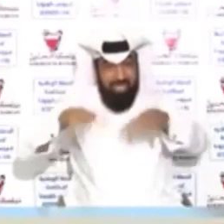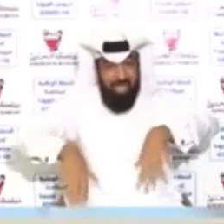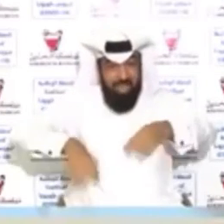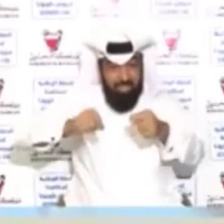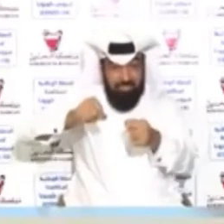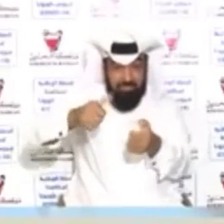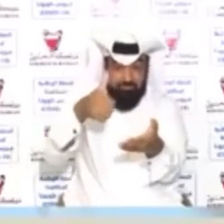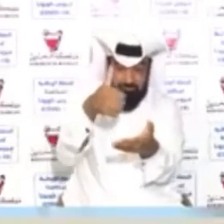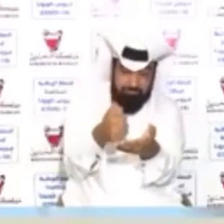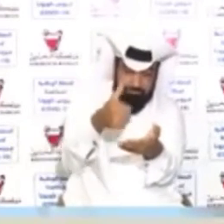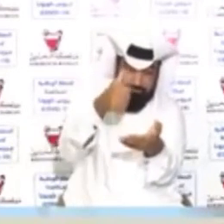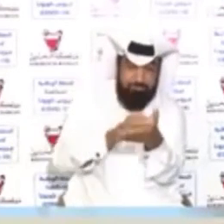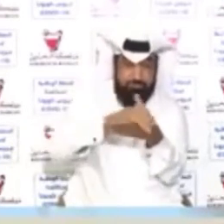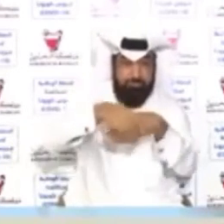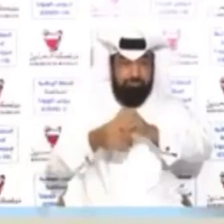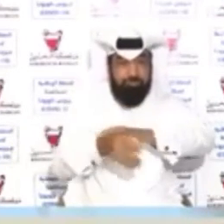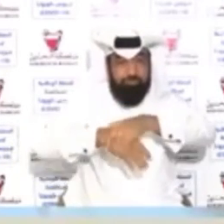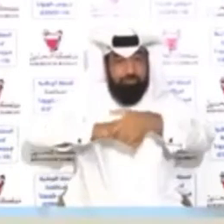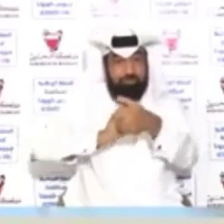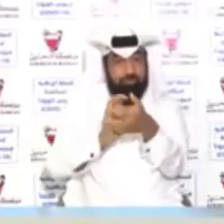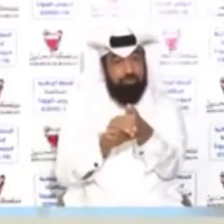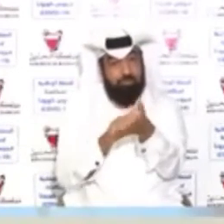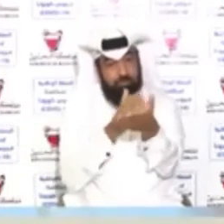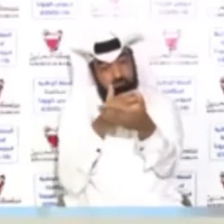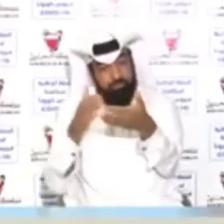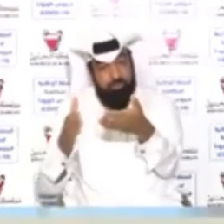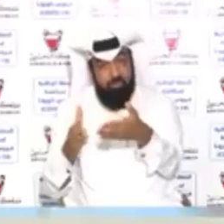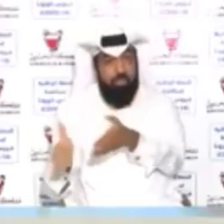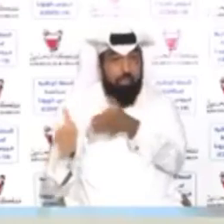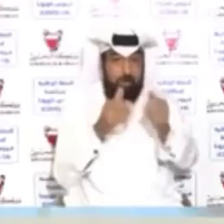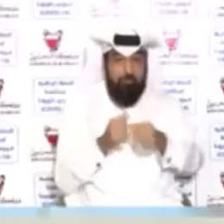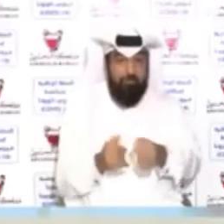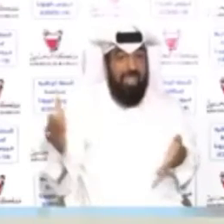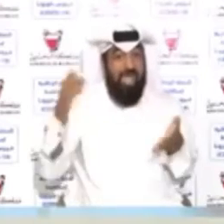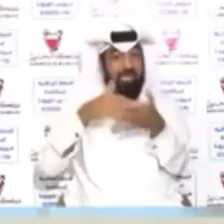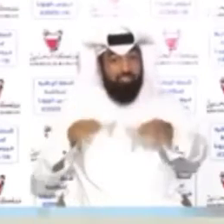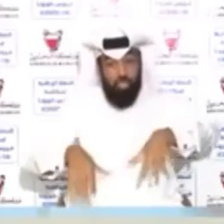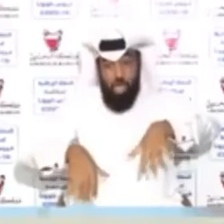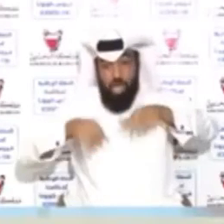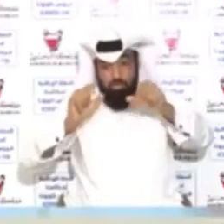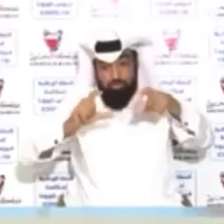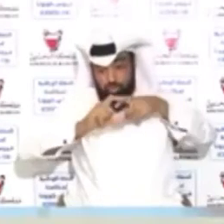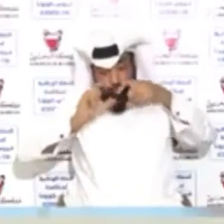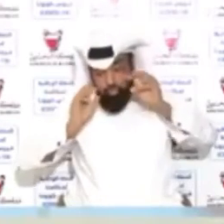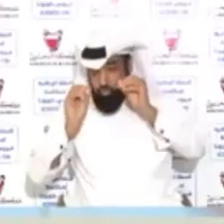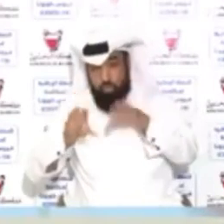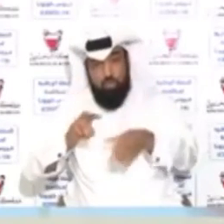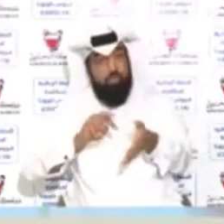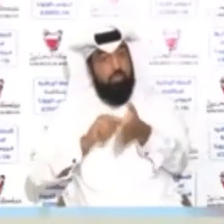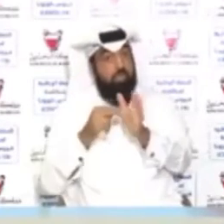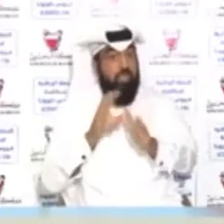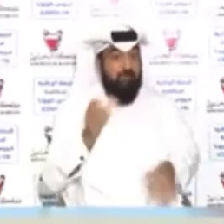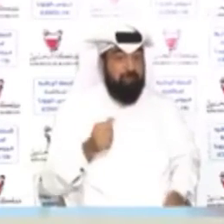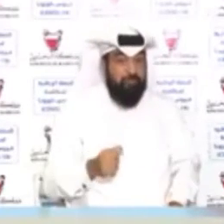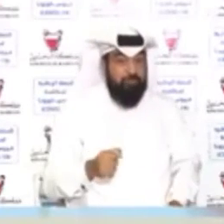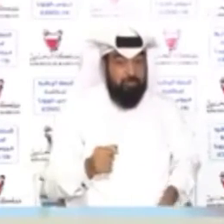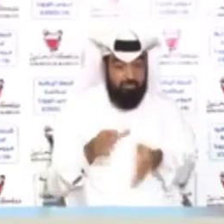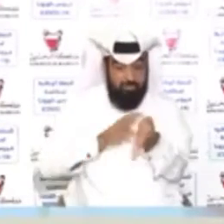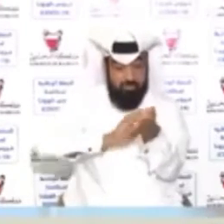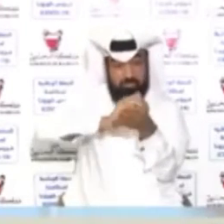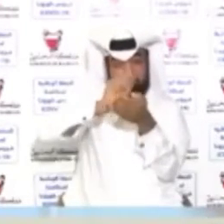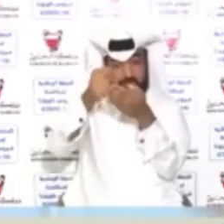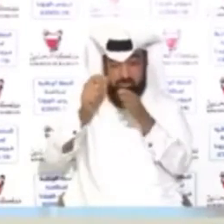لبس والتخلص من الكمام والقفاز. أول شيء عقب ما تخلص من عملية التنظيف، تأكد أنك عندك تخلص من القفاز أول